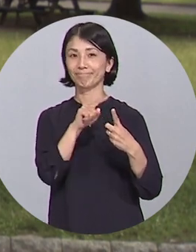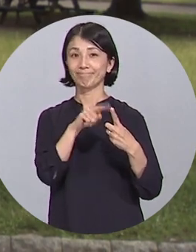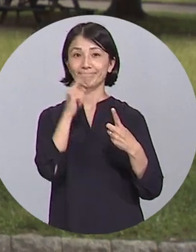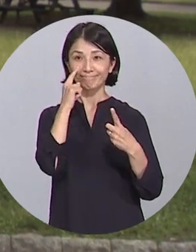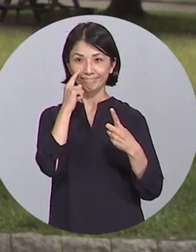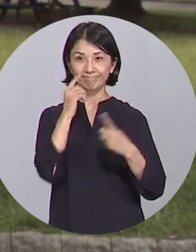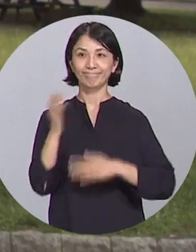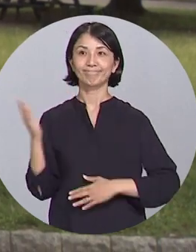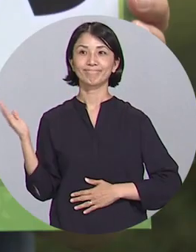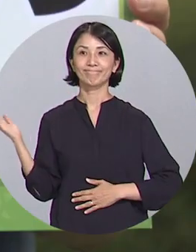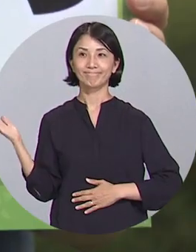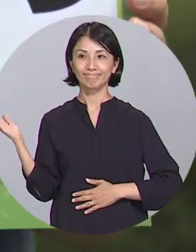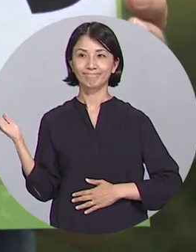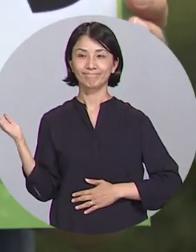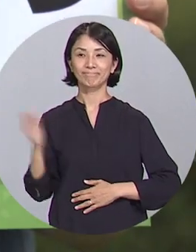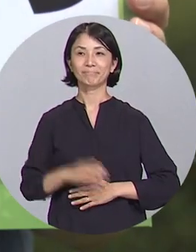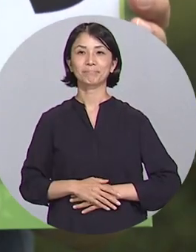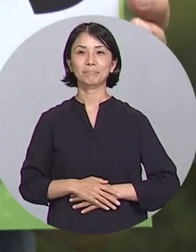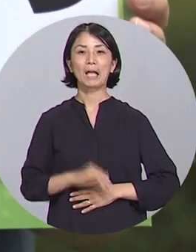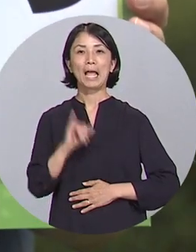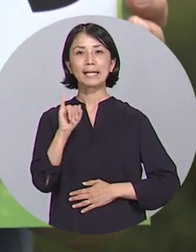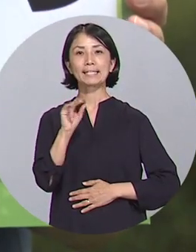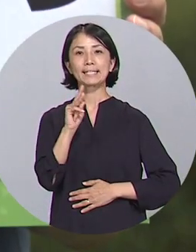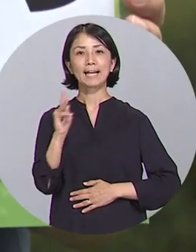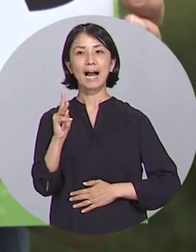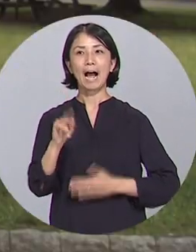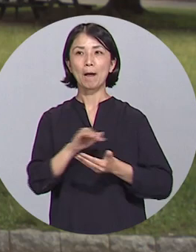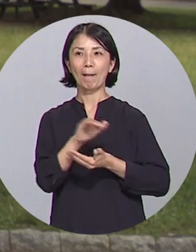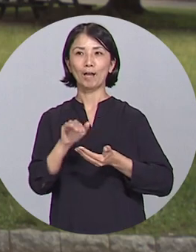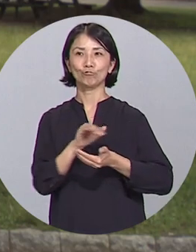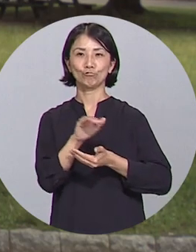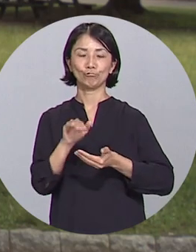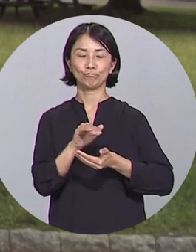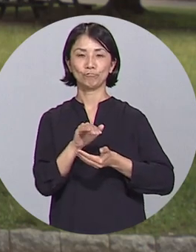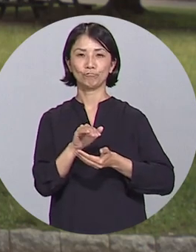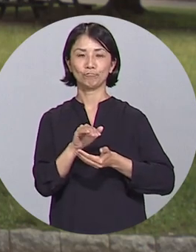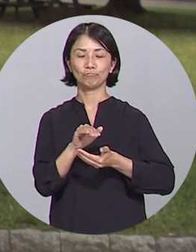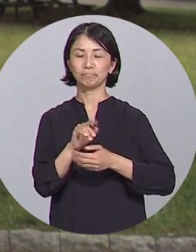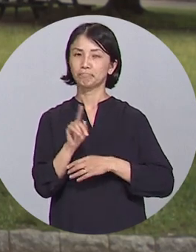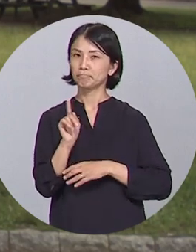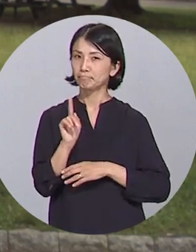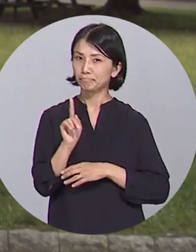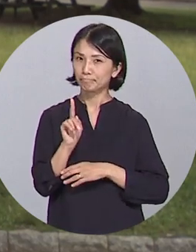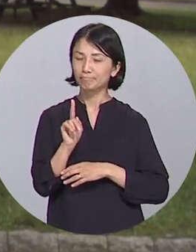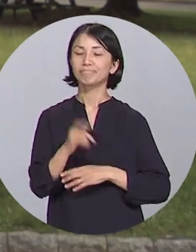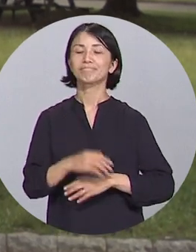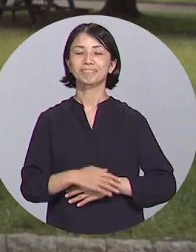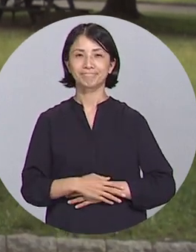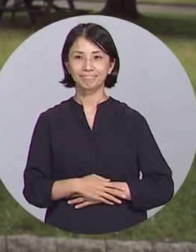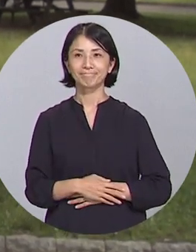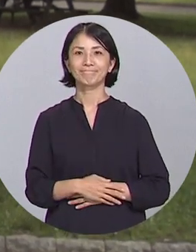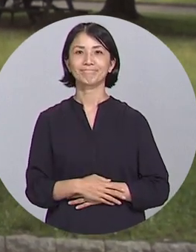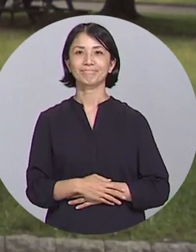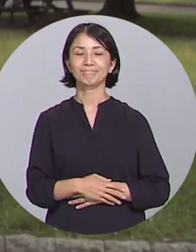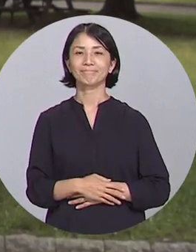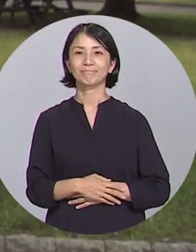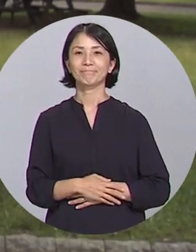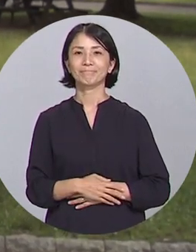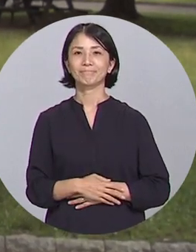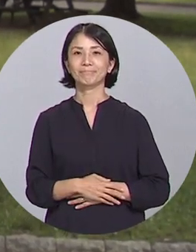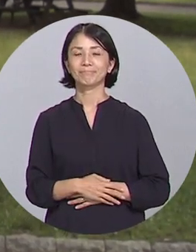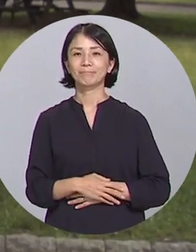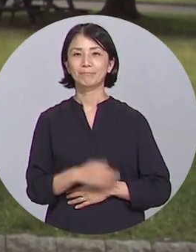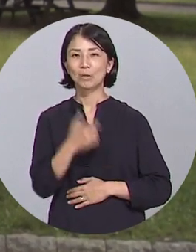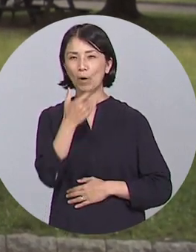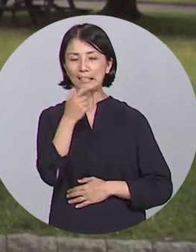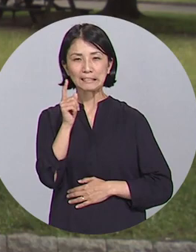がこちら、伊賀まんじゅう。何やらとてもインパクトのある名前なんですけれども、果たしてどうい